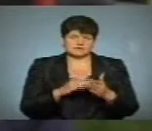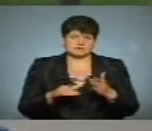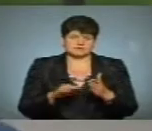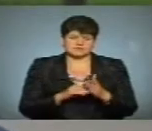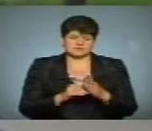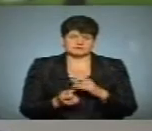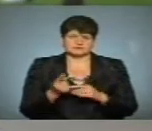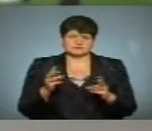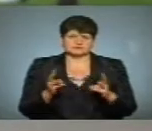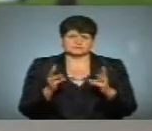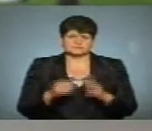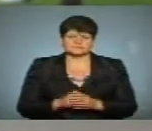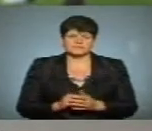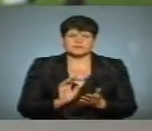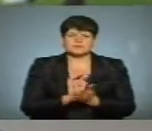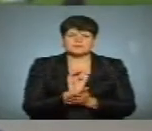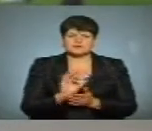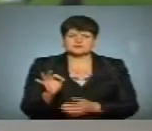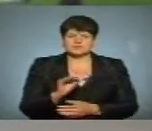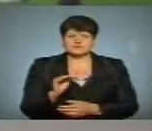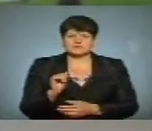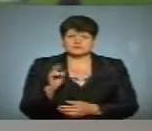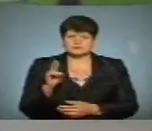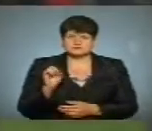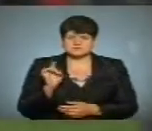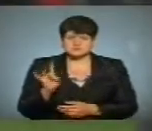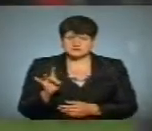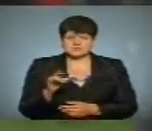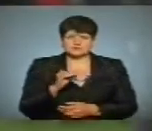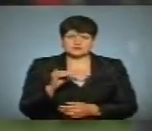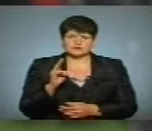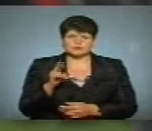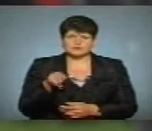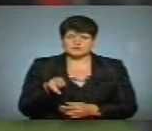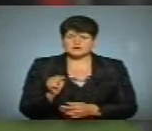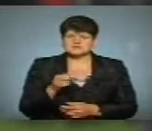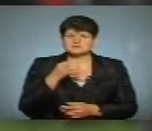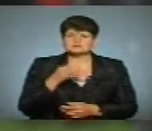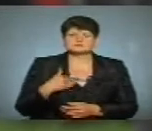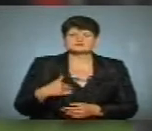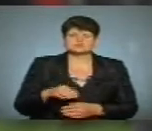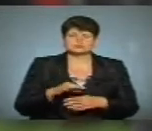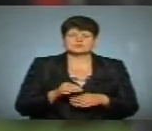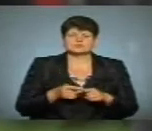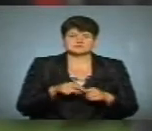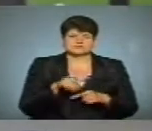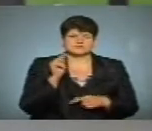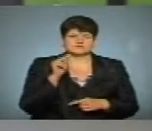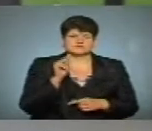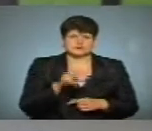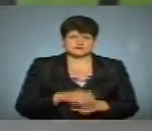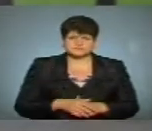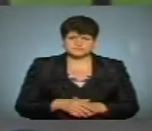пожежі. Пресофіцер військової частини А-32-15 Юрій Кульпа розповів, для чого проводять такі навчання.